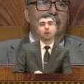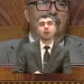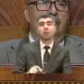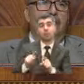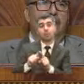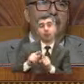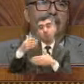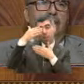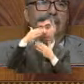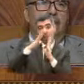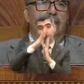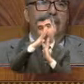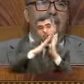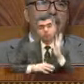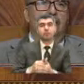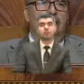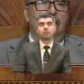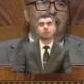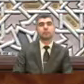ساكنة المغرب، وشكرا.